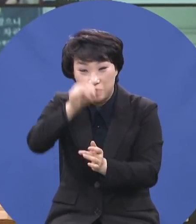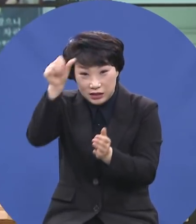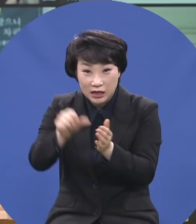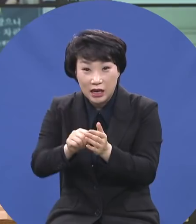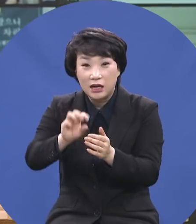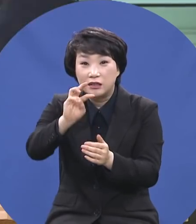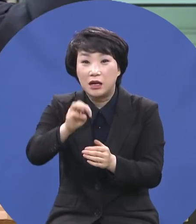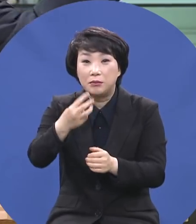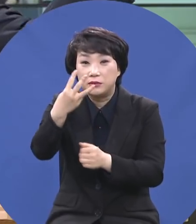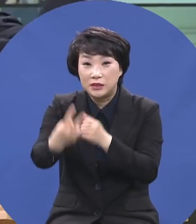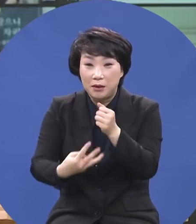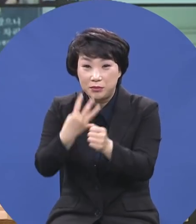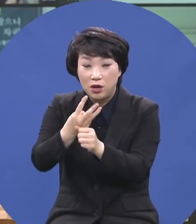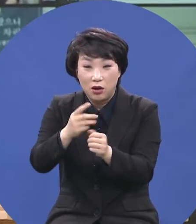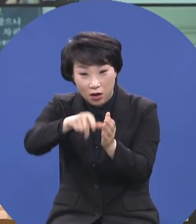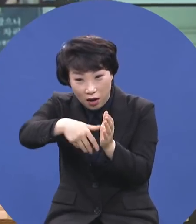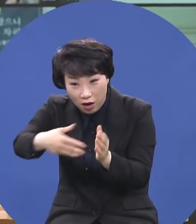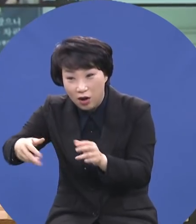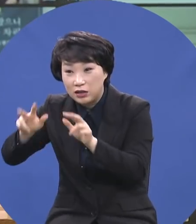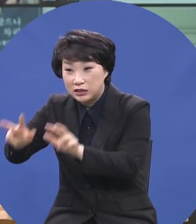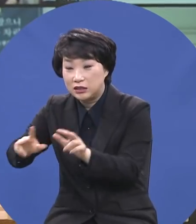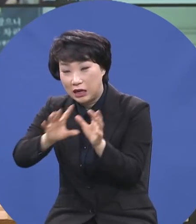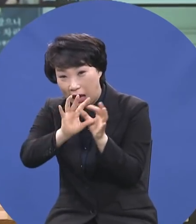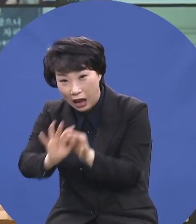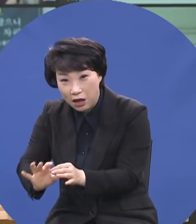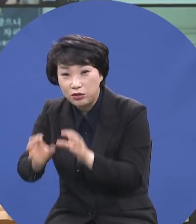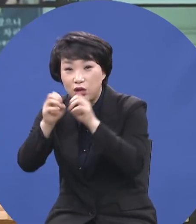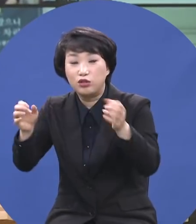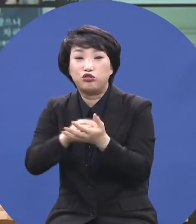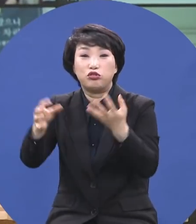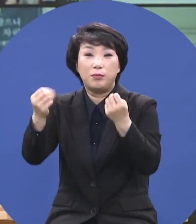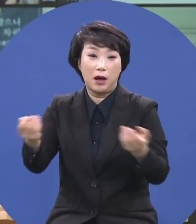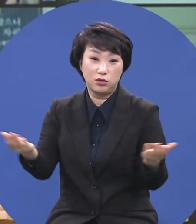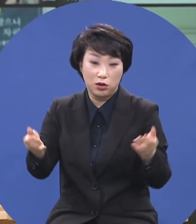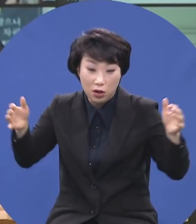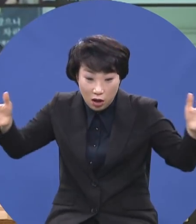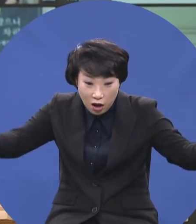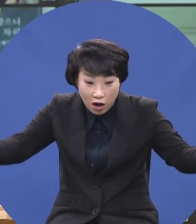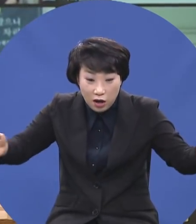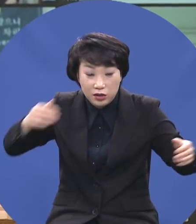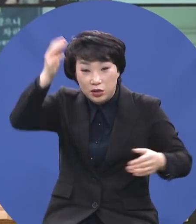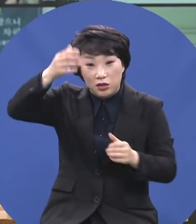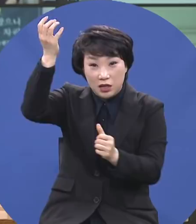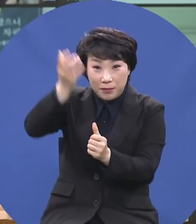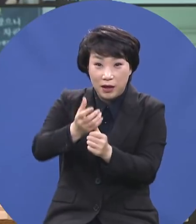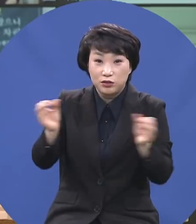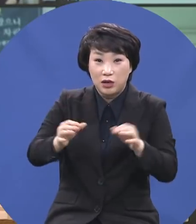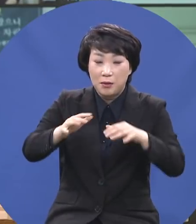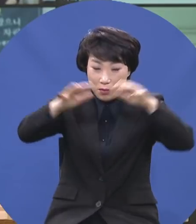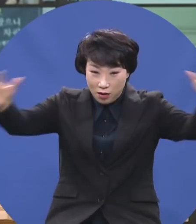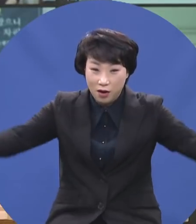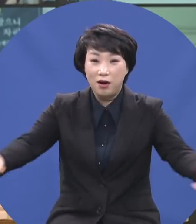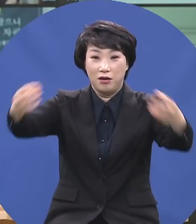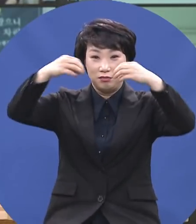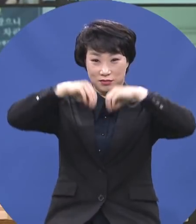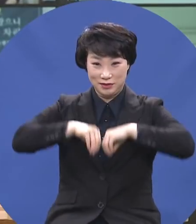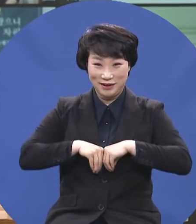33년 이루어지고 오늘까지 전해지는 수많은 역사가 성령이 임하는 순간에